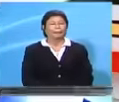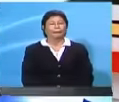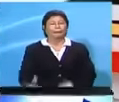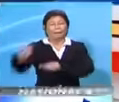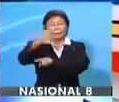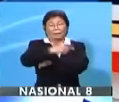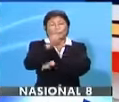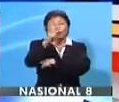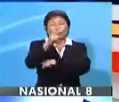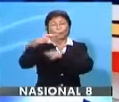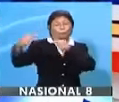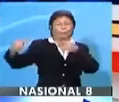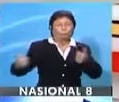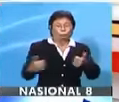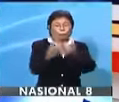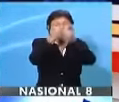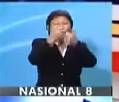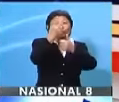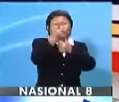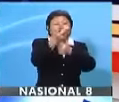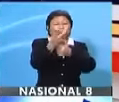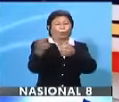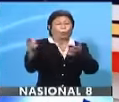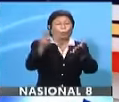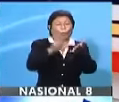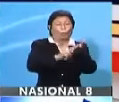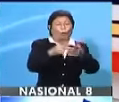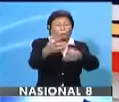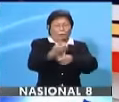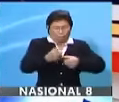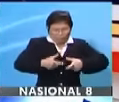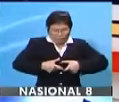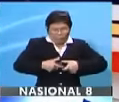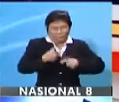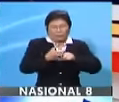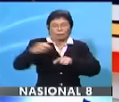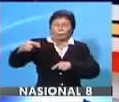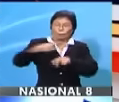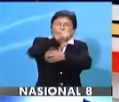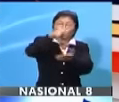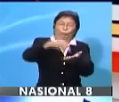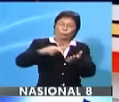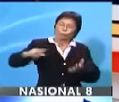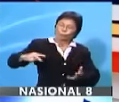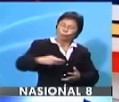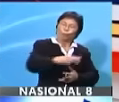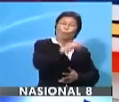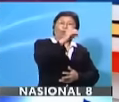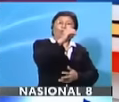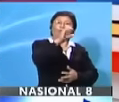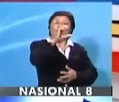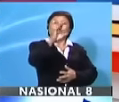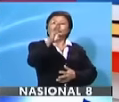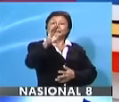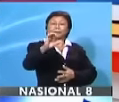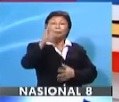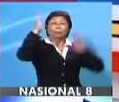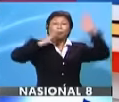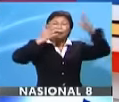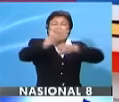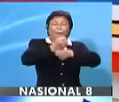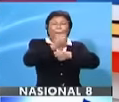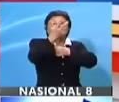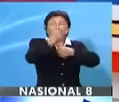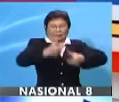Baik, hari kedua temasya menyaksikan dua kocakan emas buat negara dari pusat akuatik OCBC menjadikan Malaysia kini mengumpul